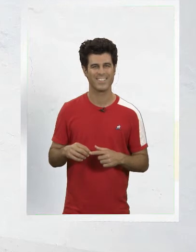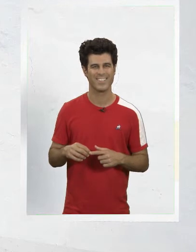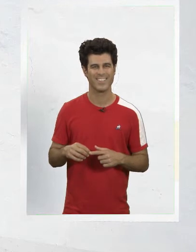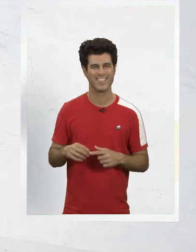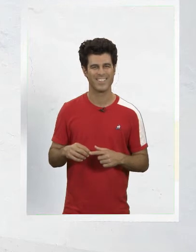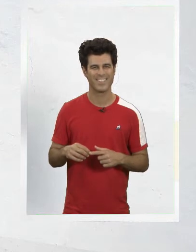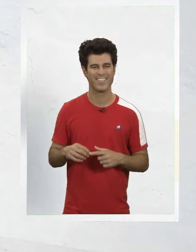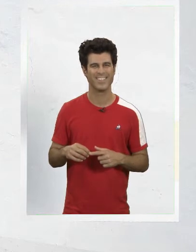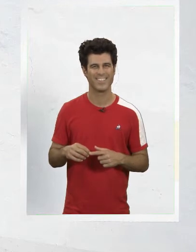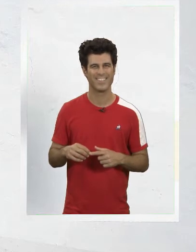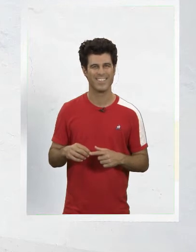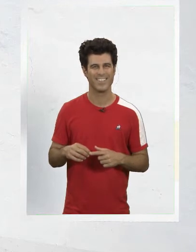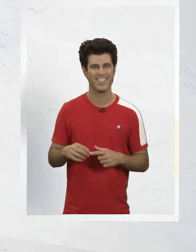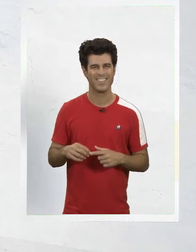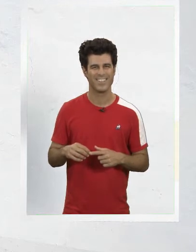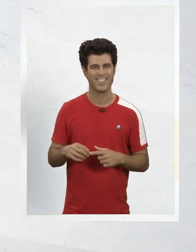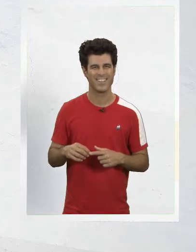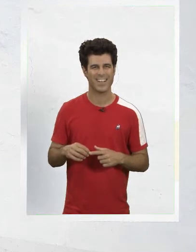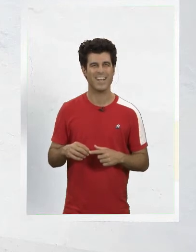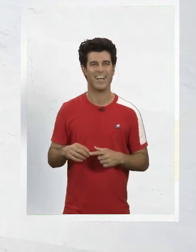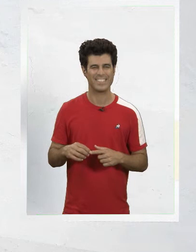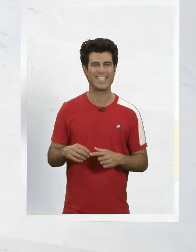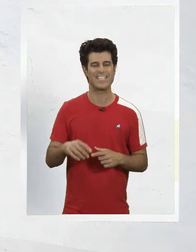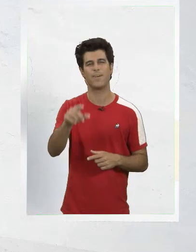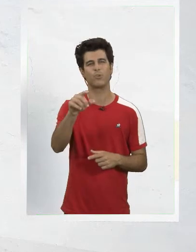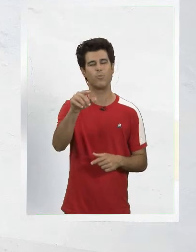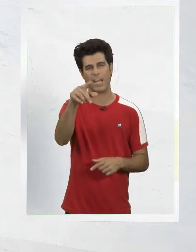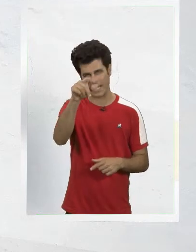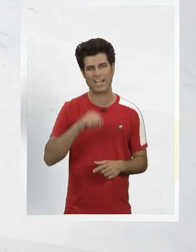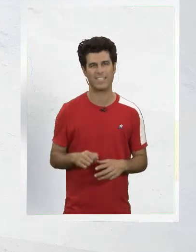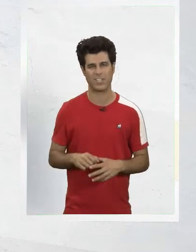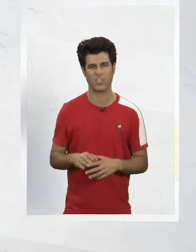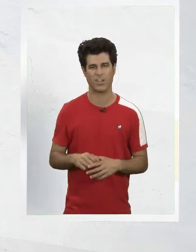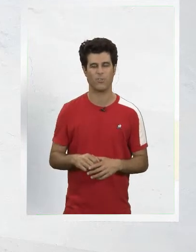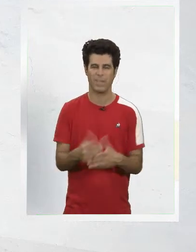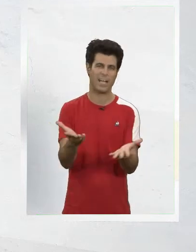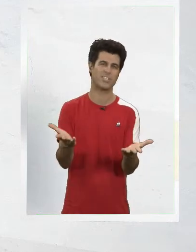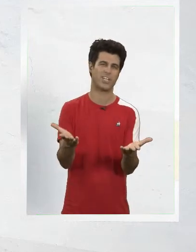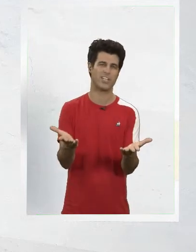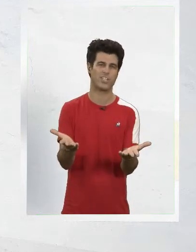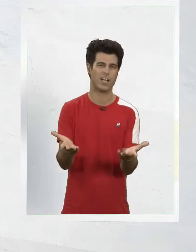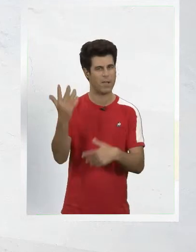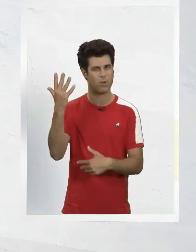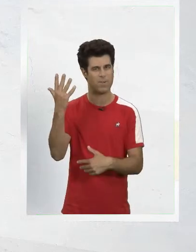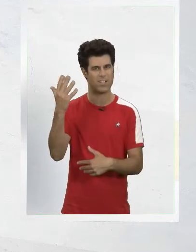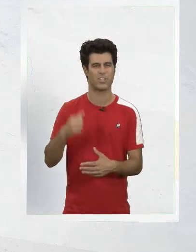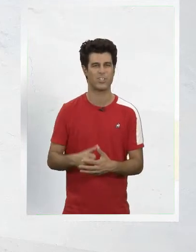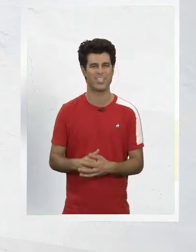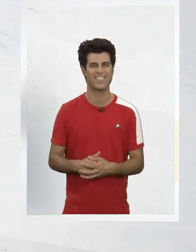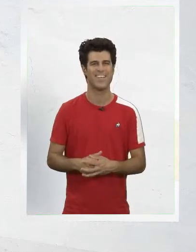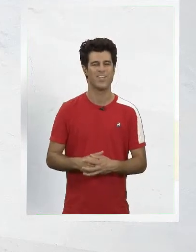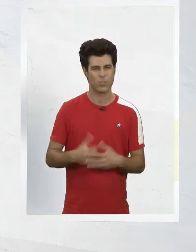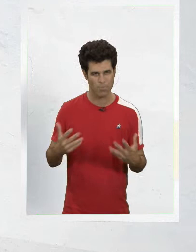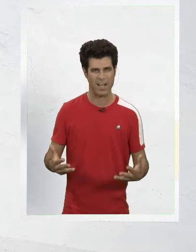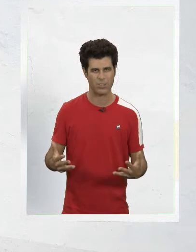לא. לפני הקורונה ניגנתי להם מתישהו. אז הנה, הזדמנות מעולה לקחת את הצ'לו. מיכל השכנה שלך מהקומה